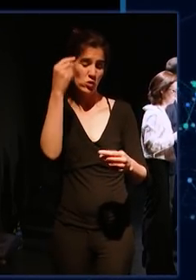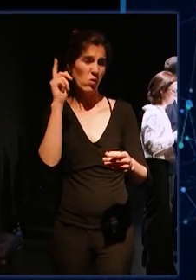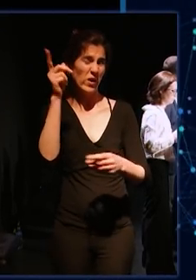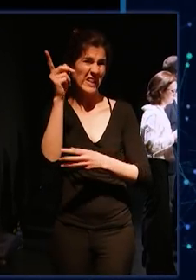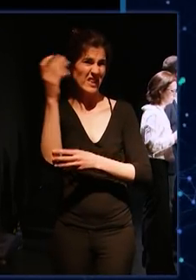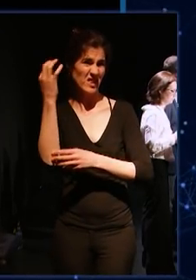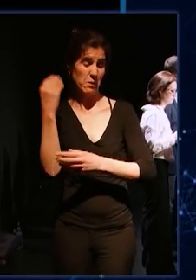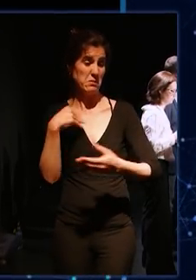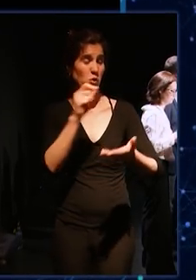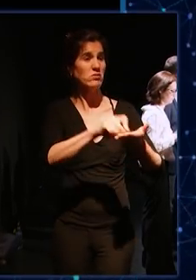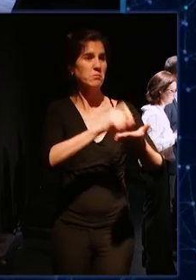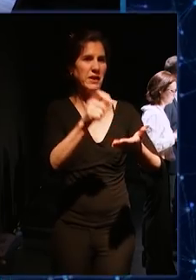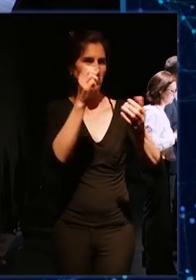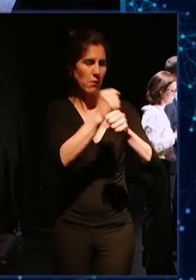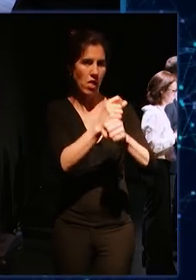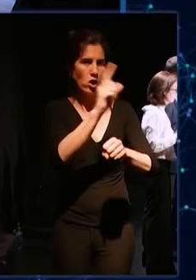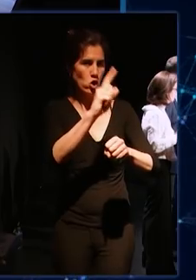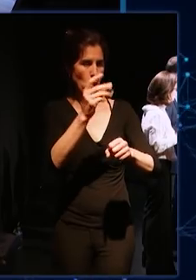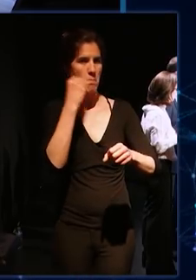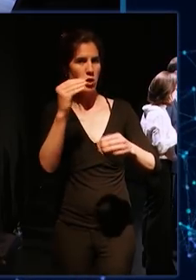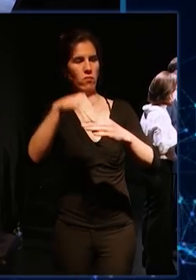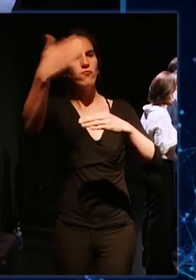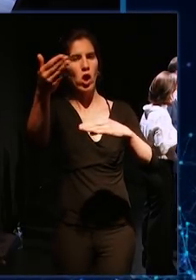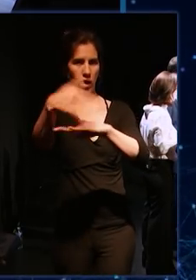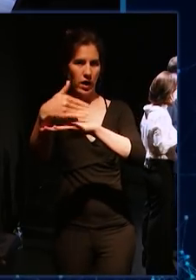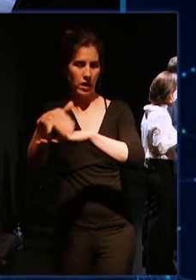al carrer. Després, nosaltres creiem...